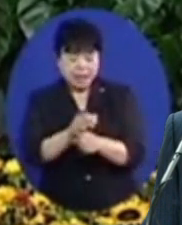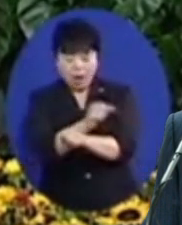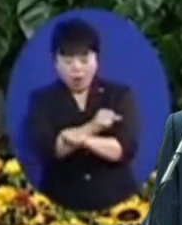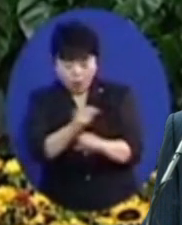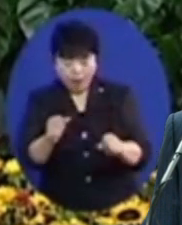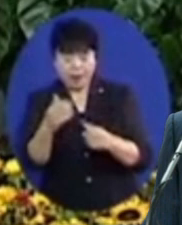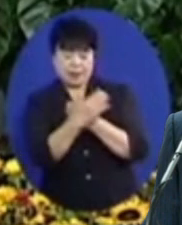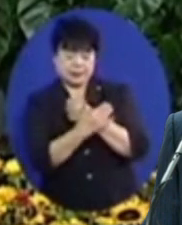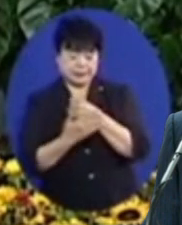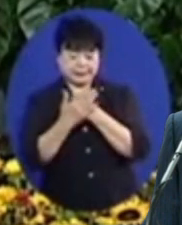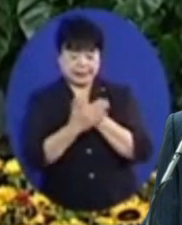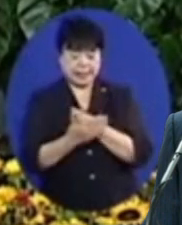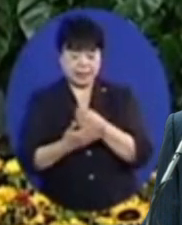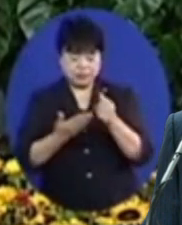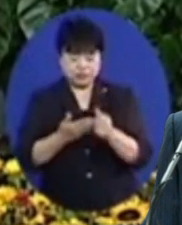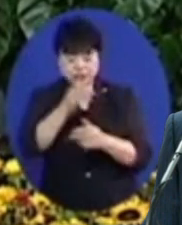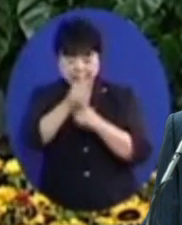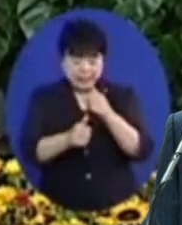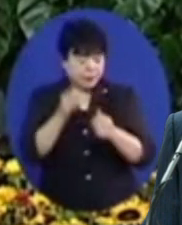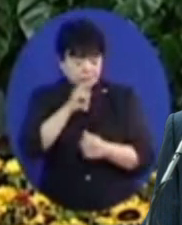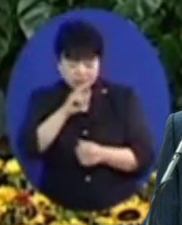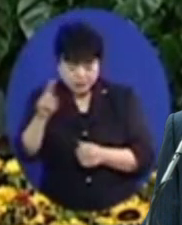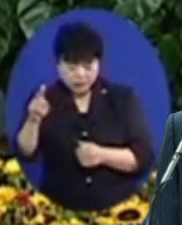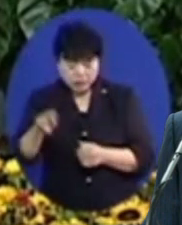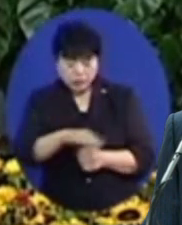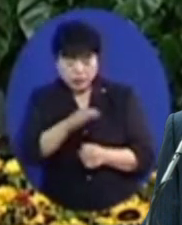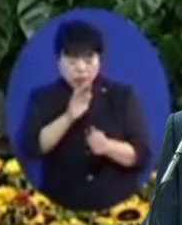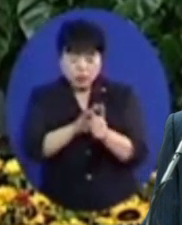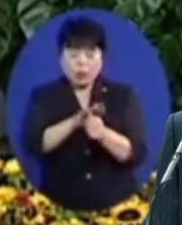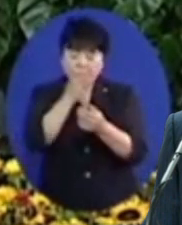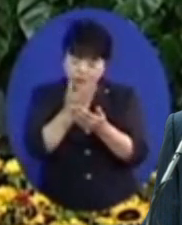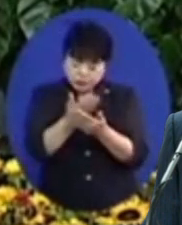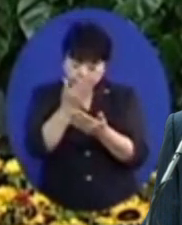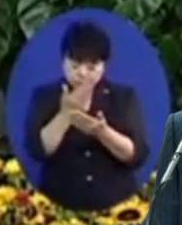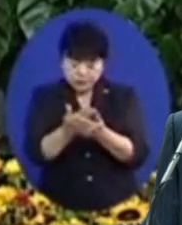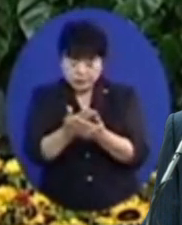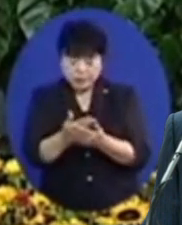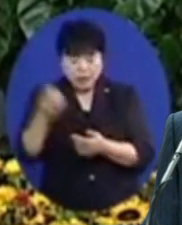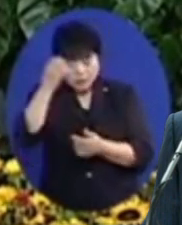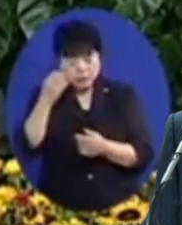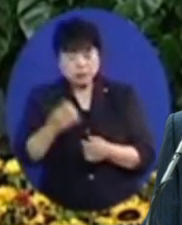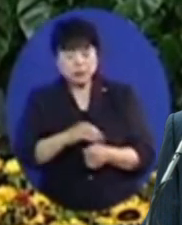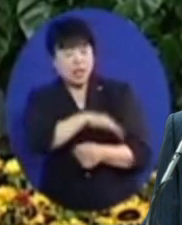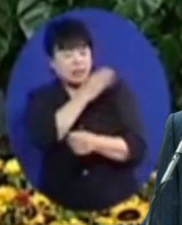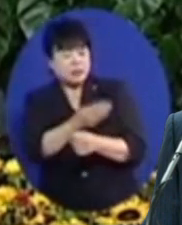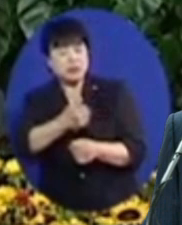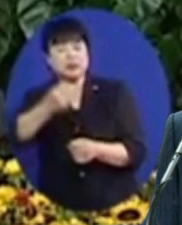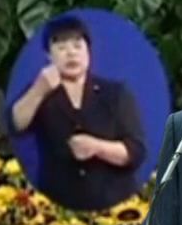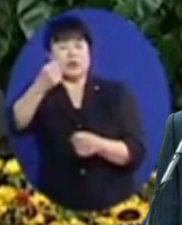화해와 은혜를 주시는 하나님 아버지, 우리를 도와주셔서 성령의 능력으로